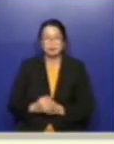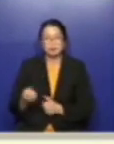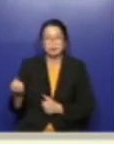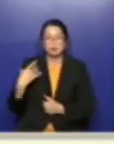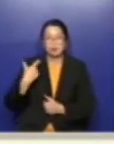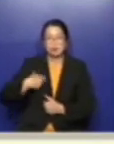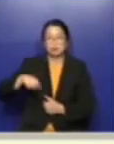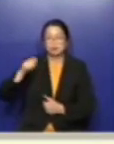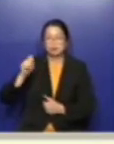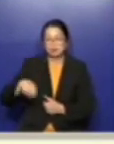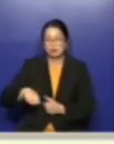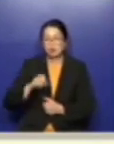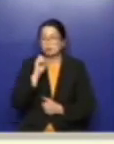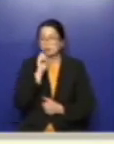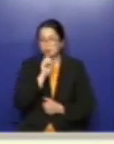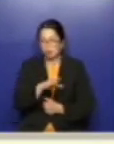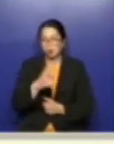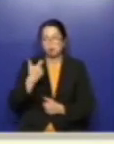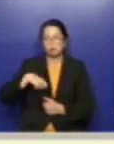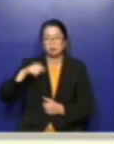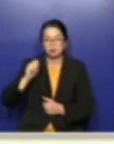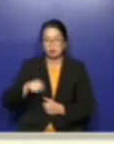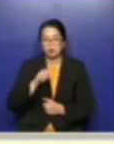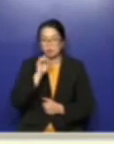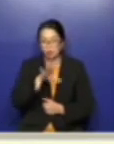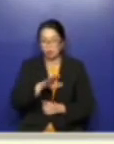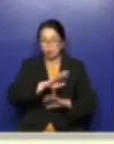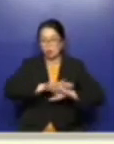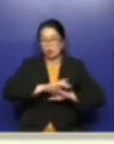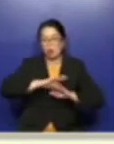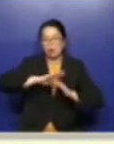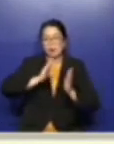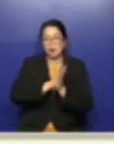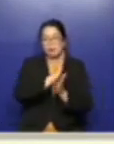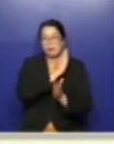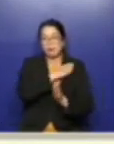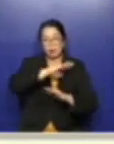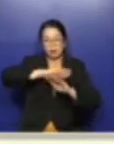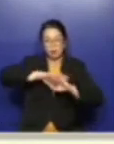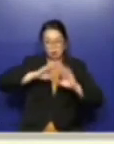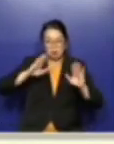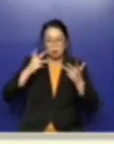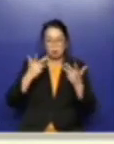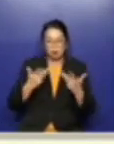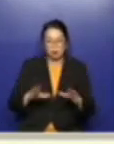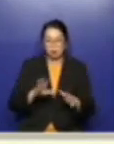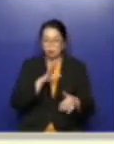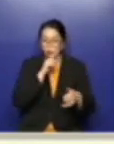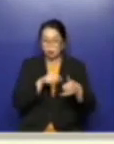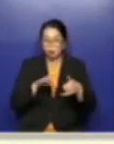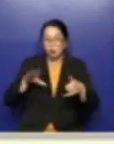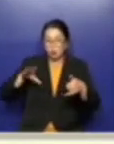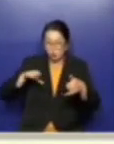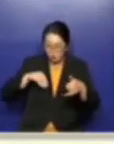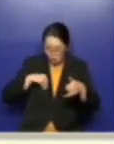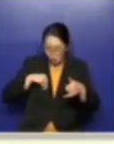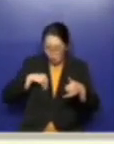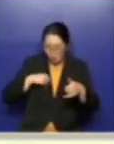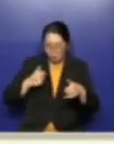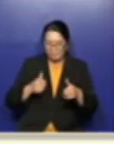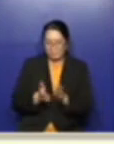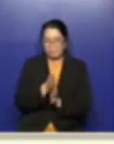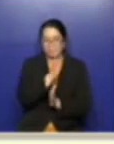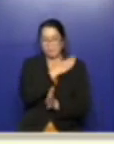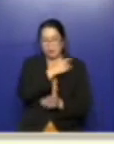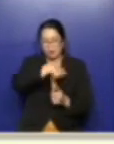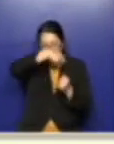ทราบถึงการสละสมณเพศนั้นกรณีจำเลยยอมสึกถอดจีวรเ